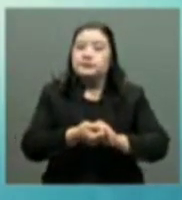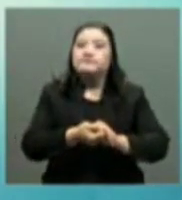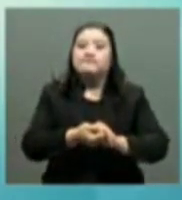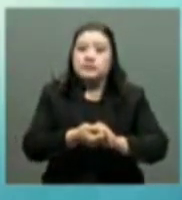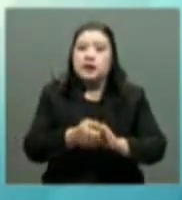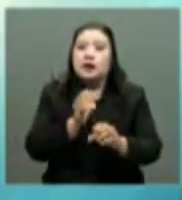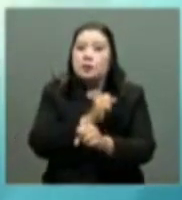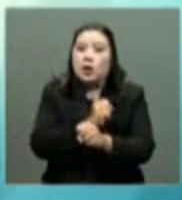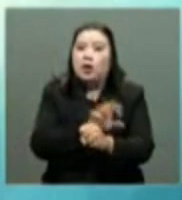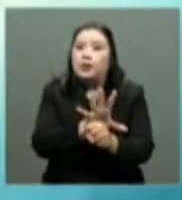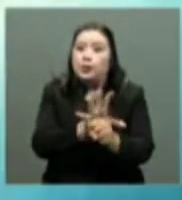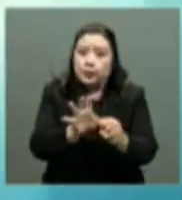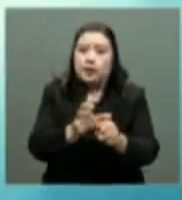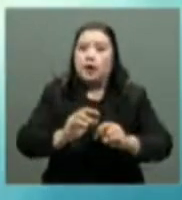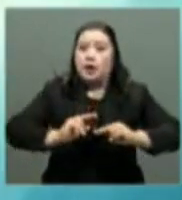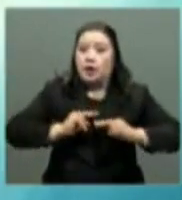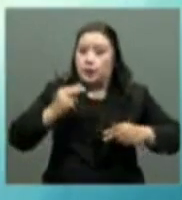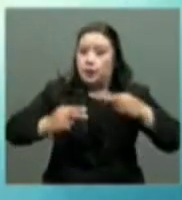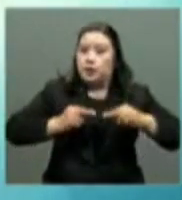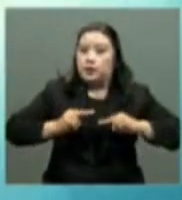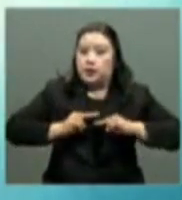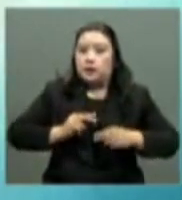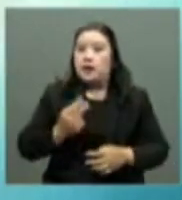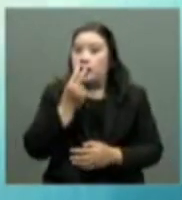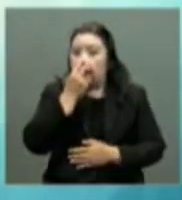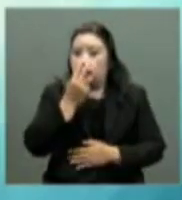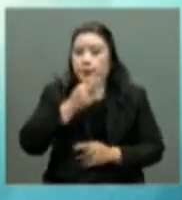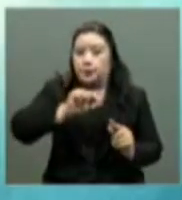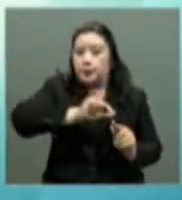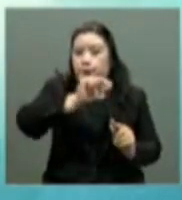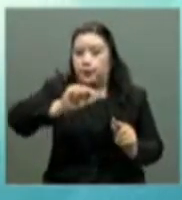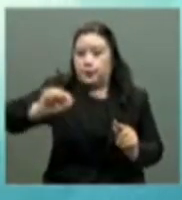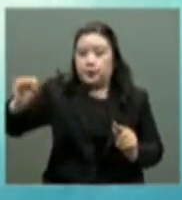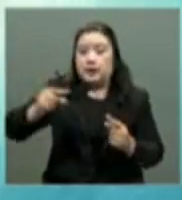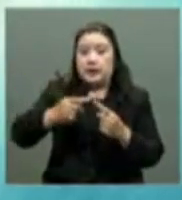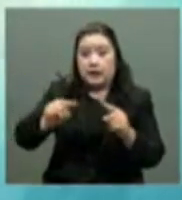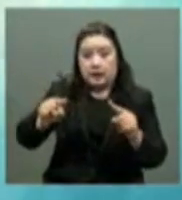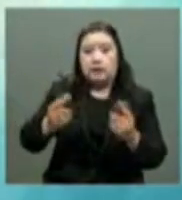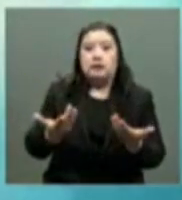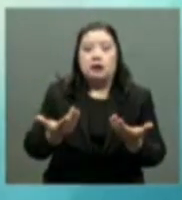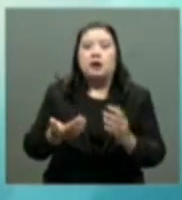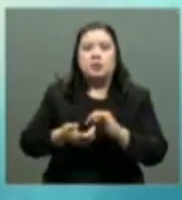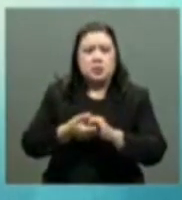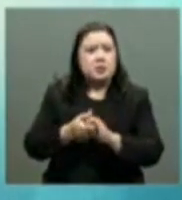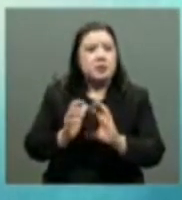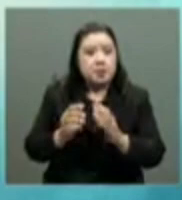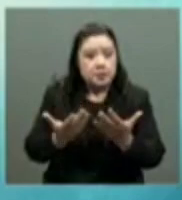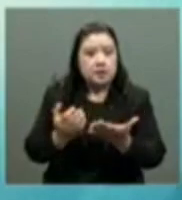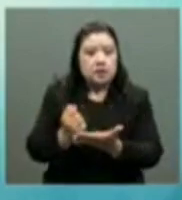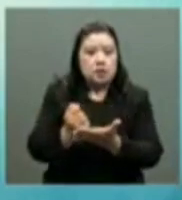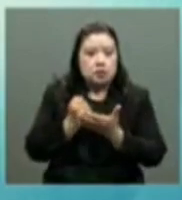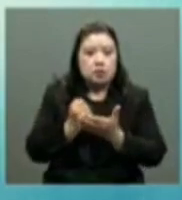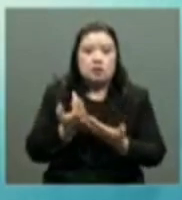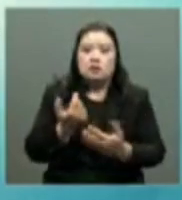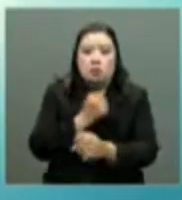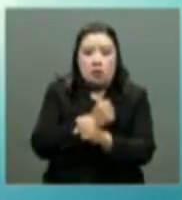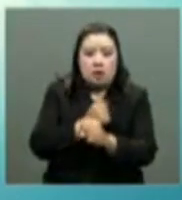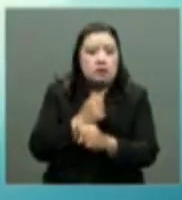จะเป็นภาพประมาณนี้ก็ได้เป็นภาพอย่างนี้แต่ถ้าเราไม่ได้ร่วมมือร่วมใจกันนะ